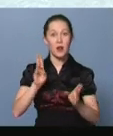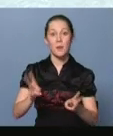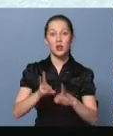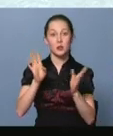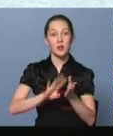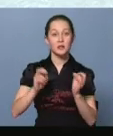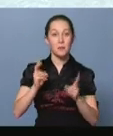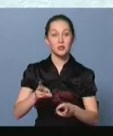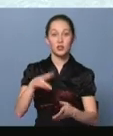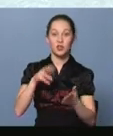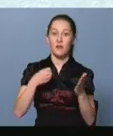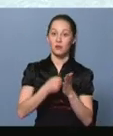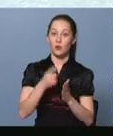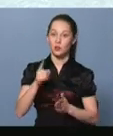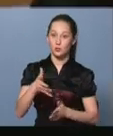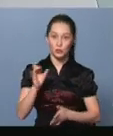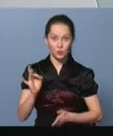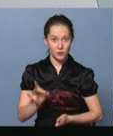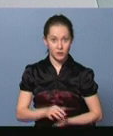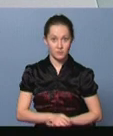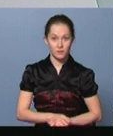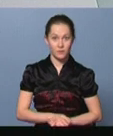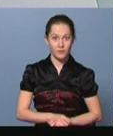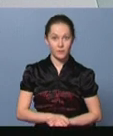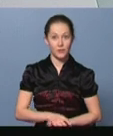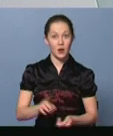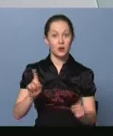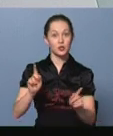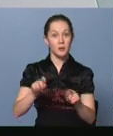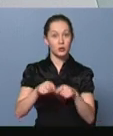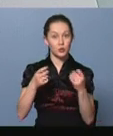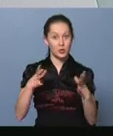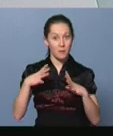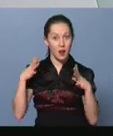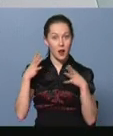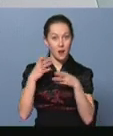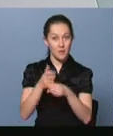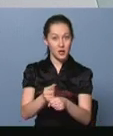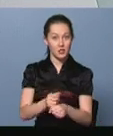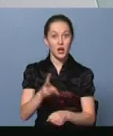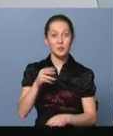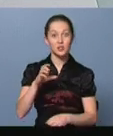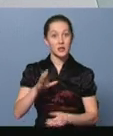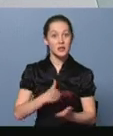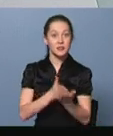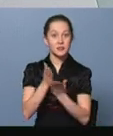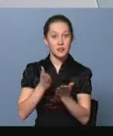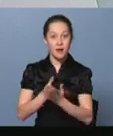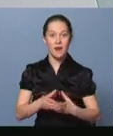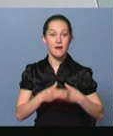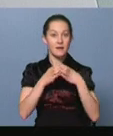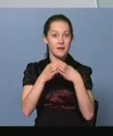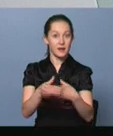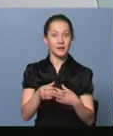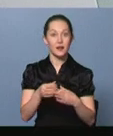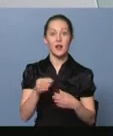предусмотрен штраф до 1500 рублей. Ну а чтобы нарушителей было меньше, сотрудники МЧС отправились в рейд в пригород